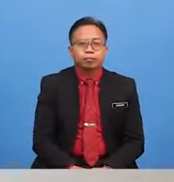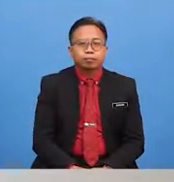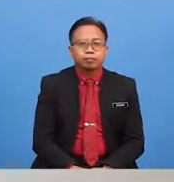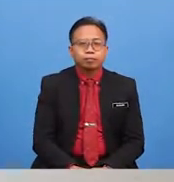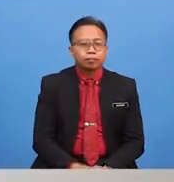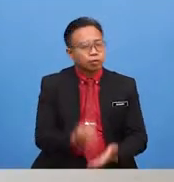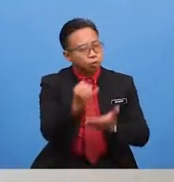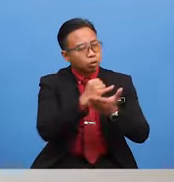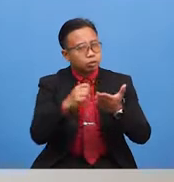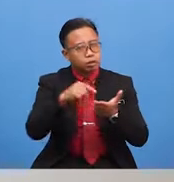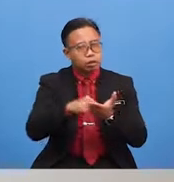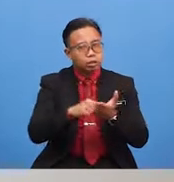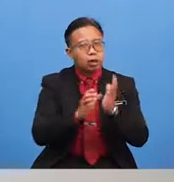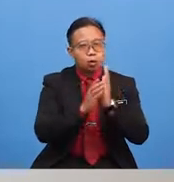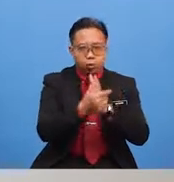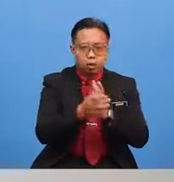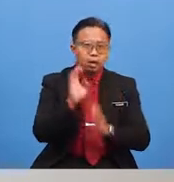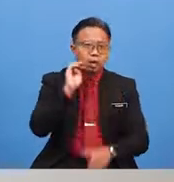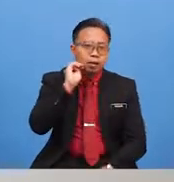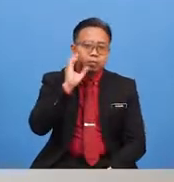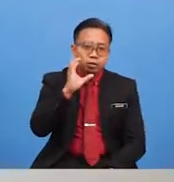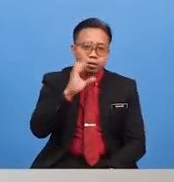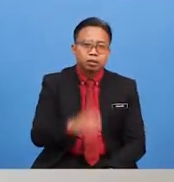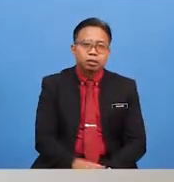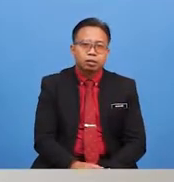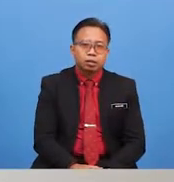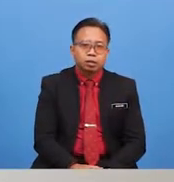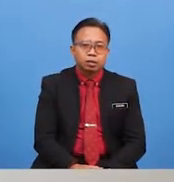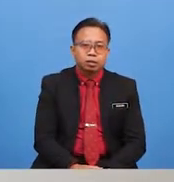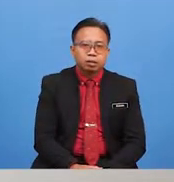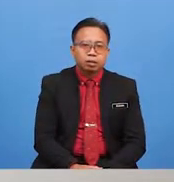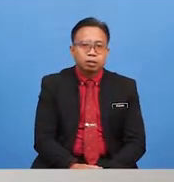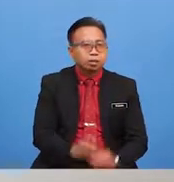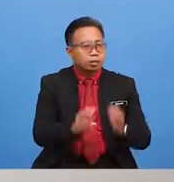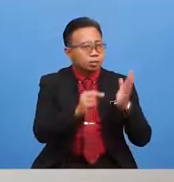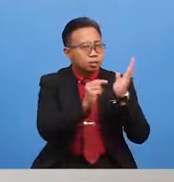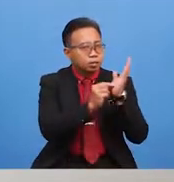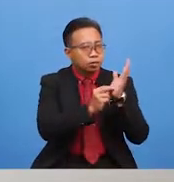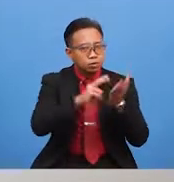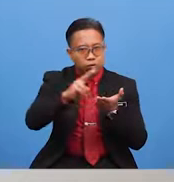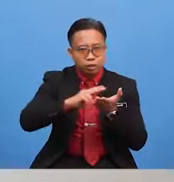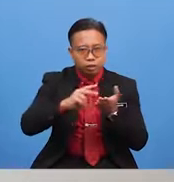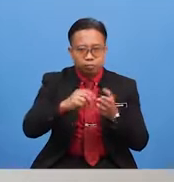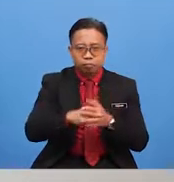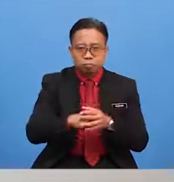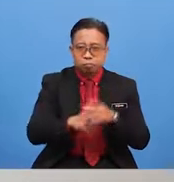Karya ini dihasilkan oleh Mary Cassatt, Nurse Reading to a Little Girl,